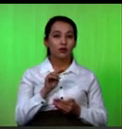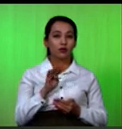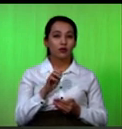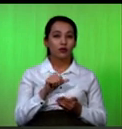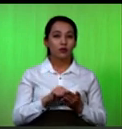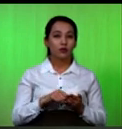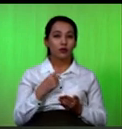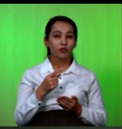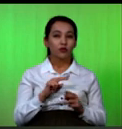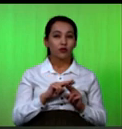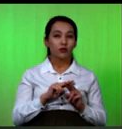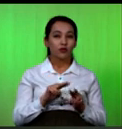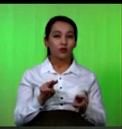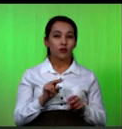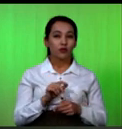5364 bilan